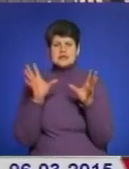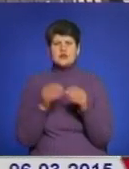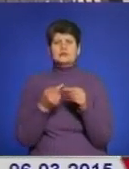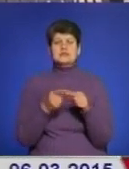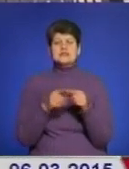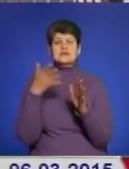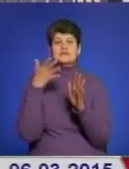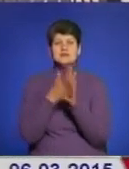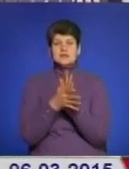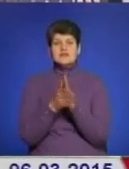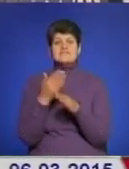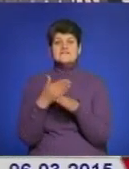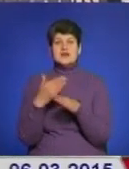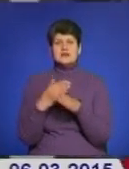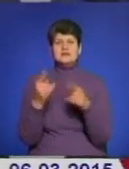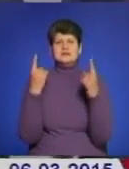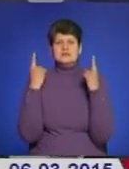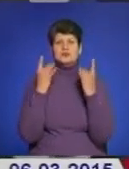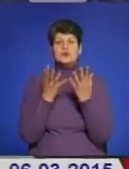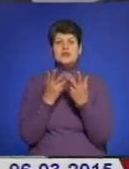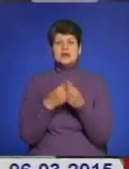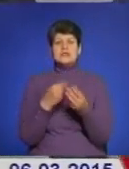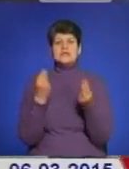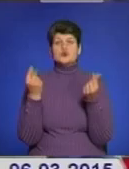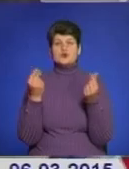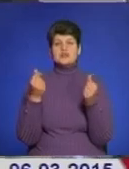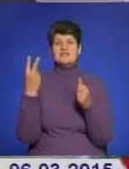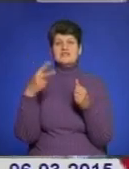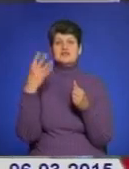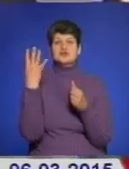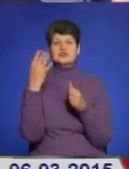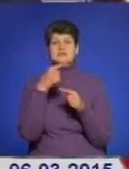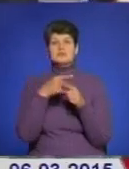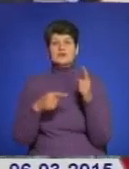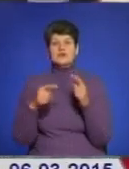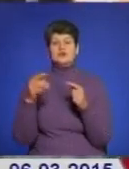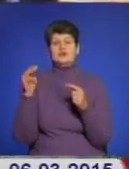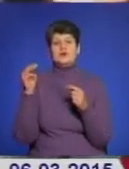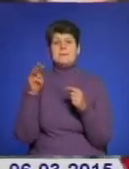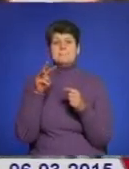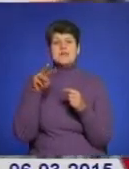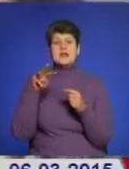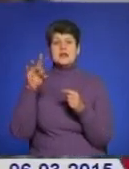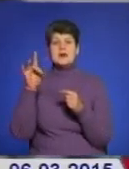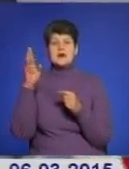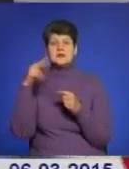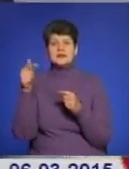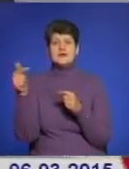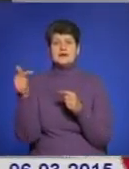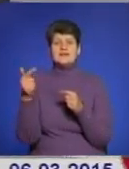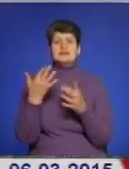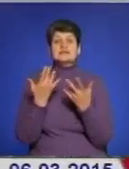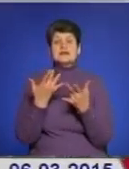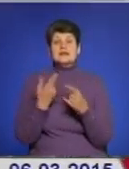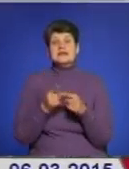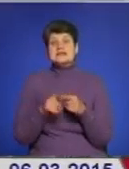видатки виділено рекордну кількість бюджетних коштів – 24,5 мільярда гривень. Але наскільки ефективно цей